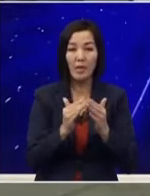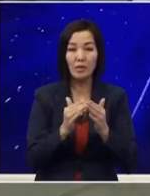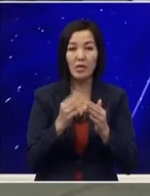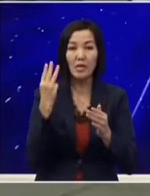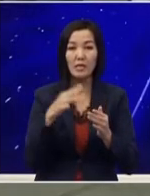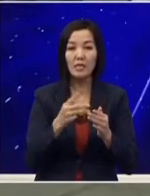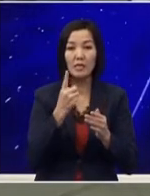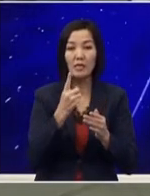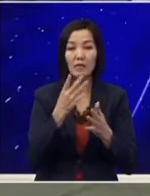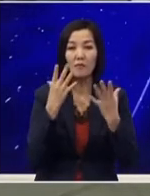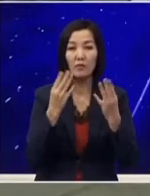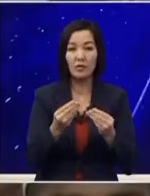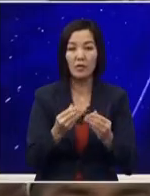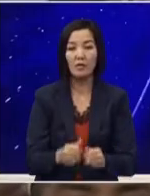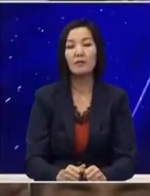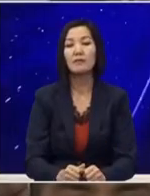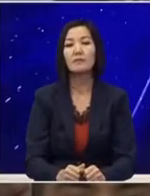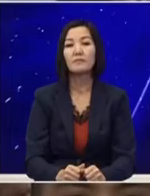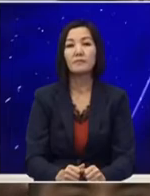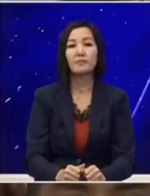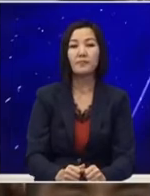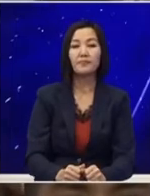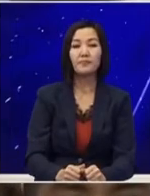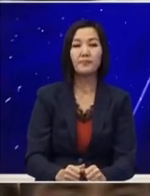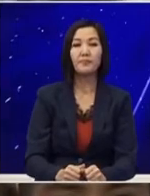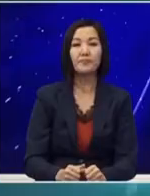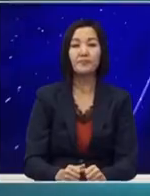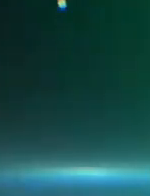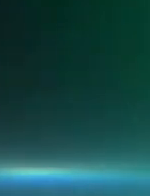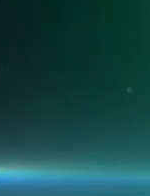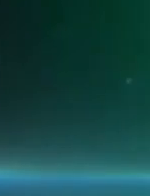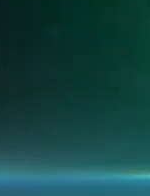до 10 дней. Аделя Кжаркенова, Ерболат Антелов, телеканал ЖТСУ.